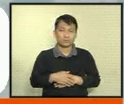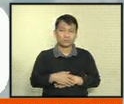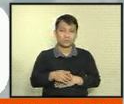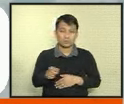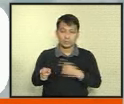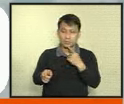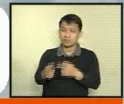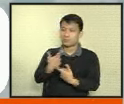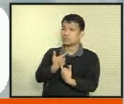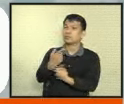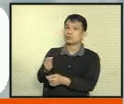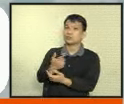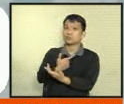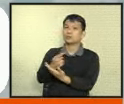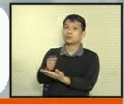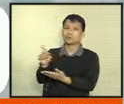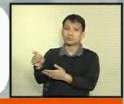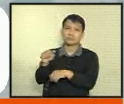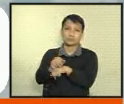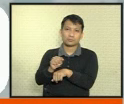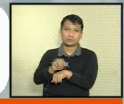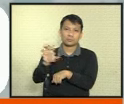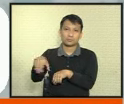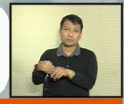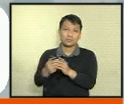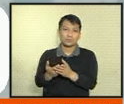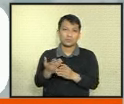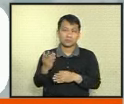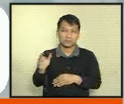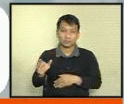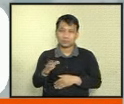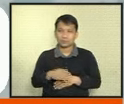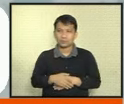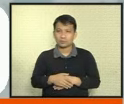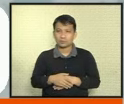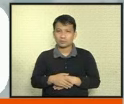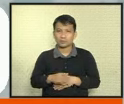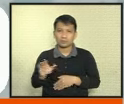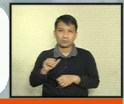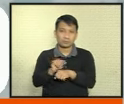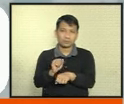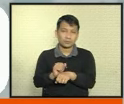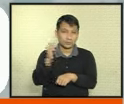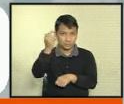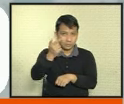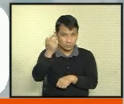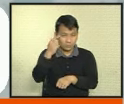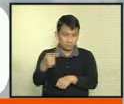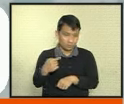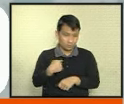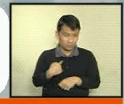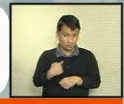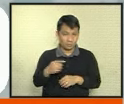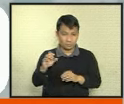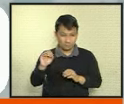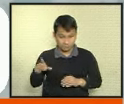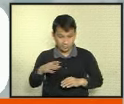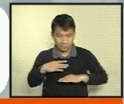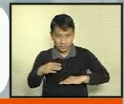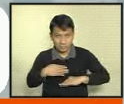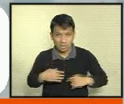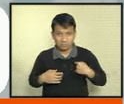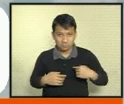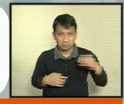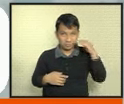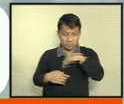ako sa kanya, sir, kasi nagtatrabaho silang dalawa ni Jensen sa gobyerno. Pero sapat ba yun na lokohin niya ako? Na wala